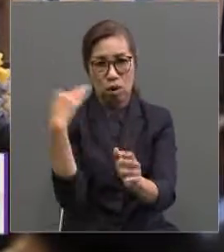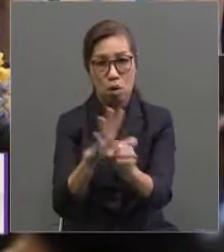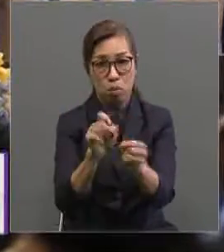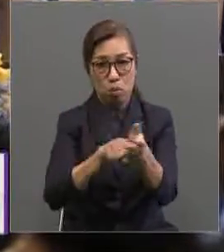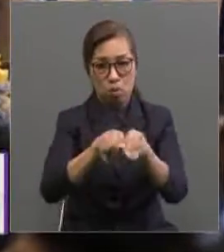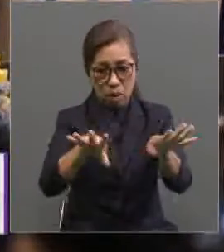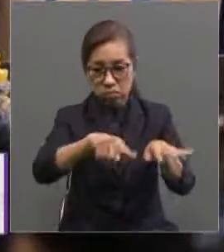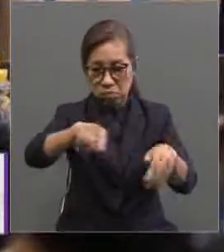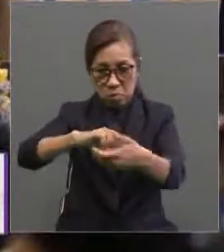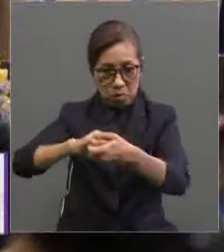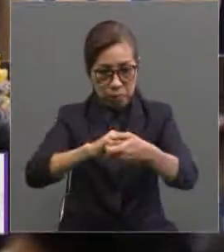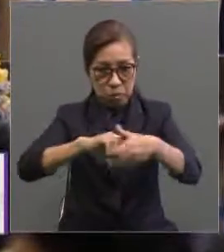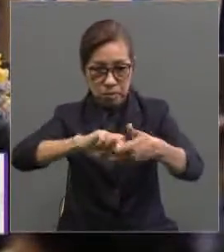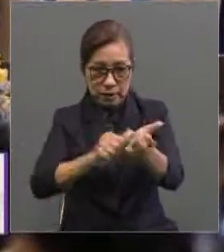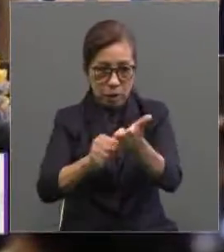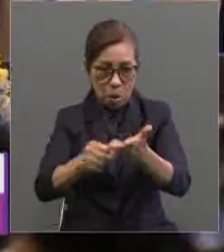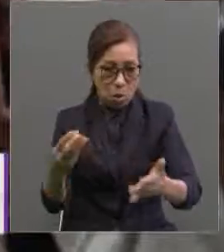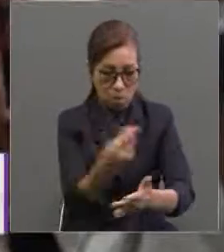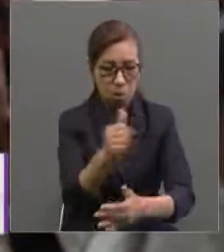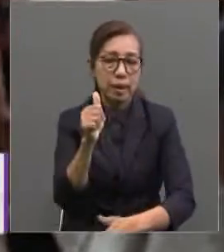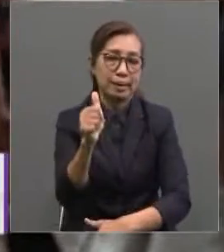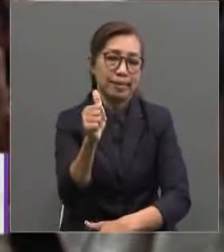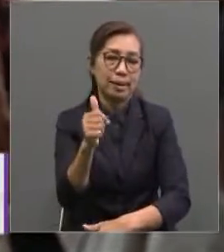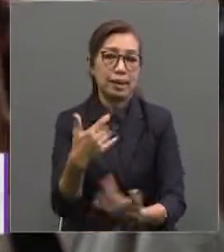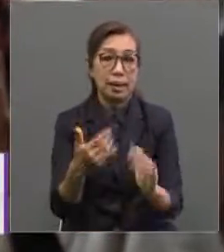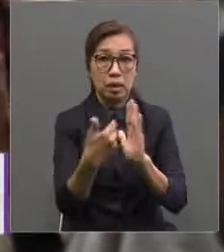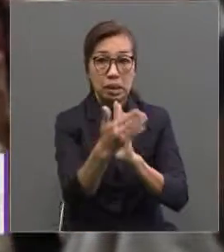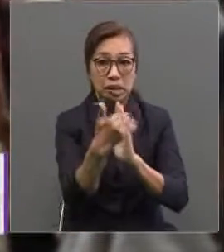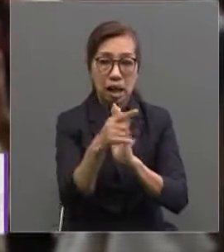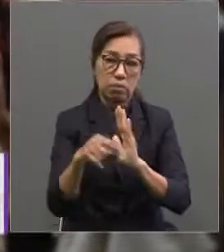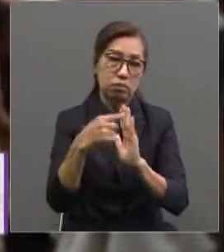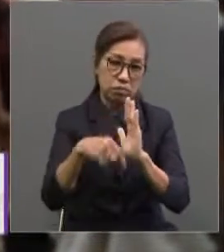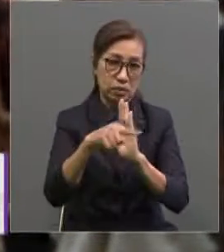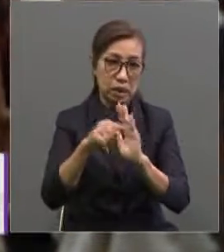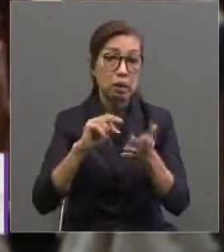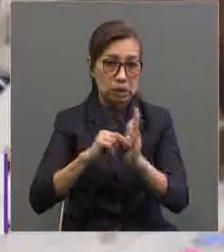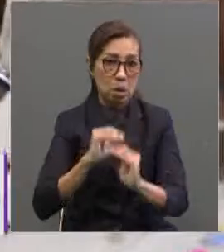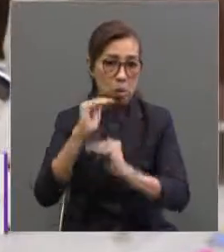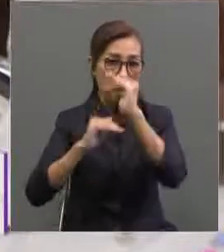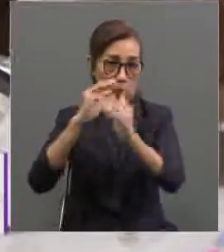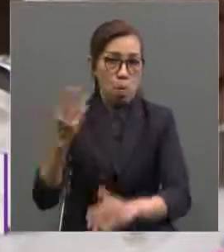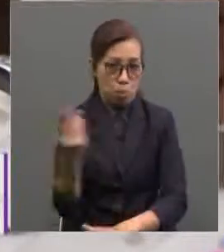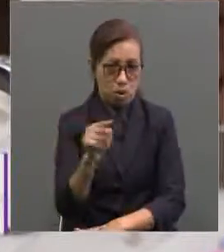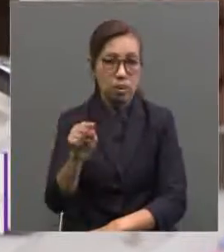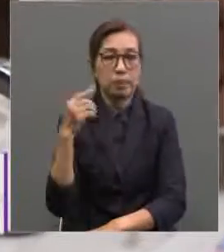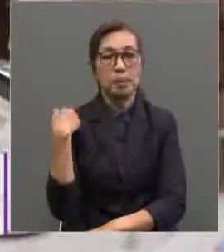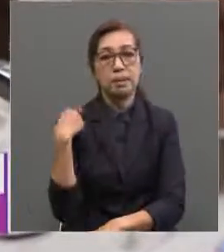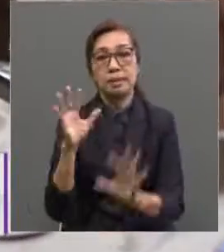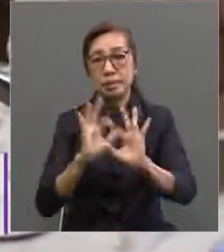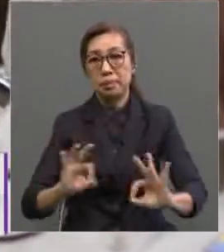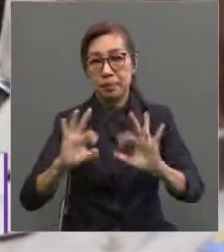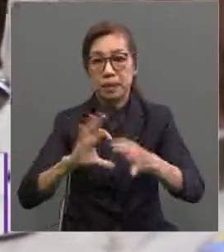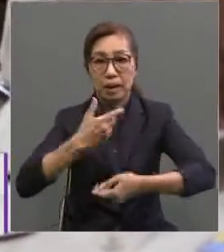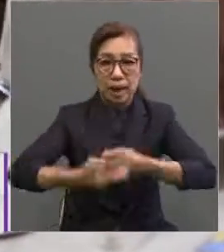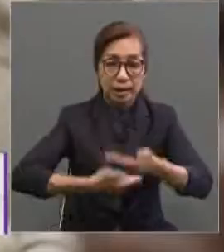-19 ที่ร่วมกันแก้ไขปัญหาอย่างทันท่วงทีซึ่งภาคอีสานเนี่ยก็ถือว่าเป็นเมืองเจริญเติบโตอย่างรวดเร็วโดยเฉพาะด้าน